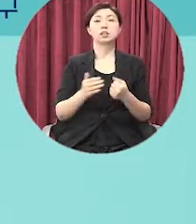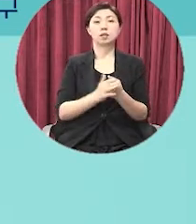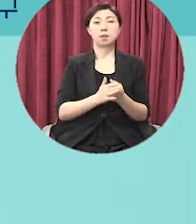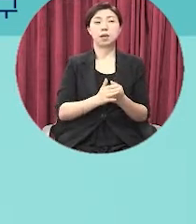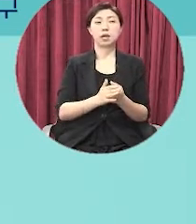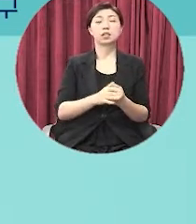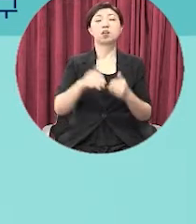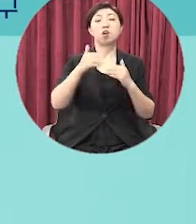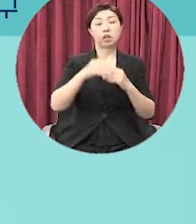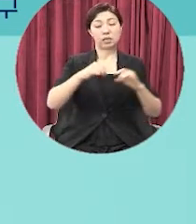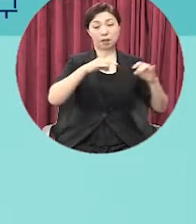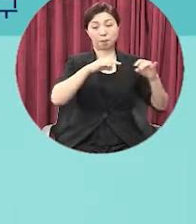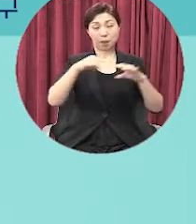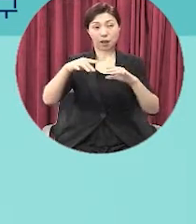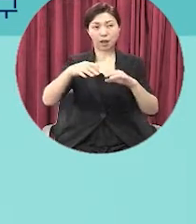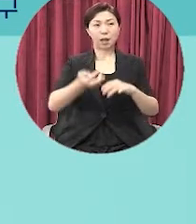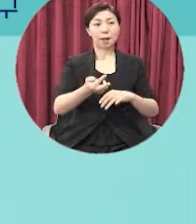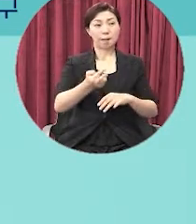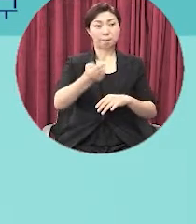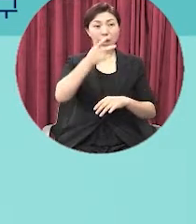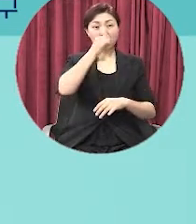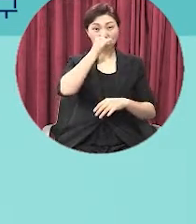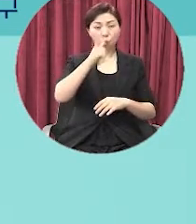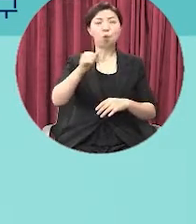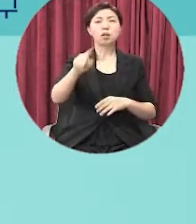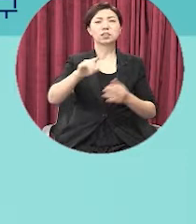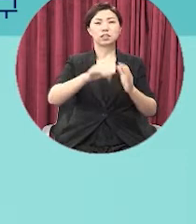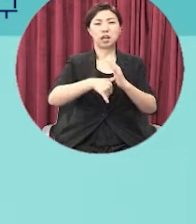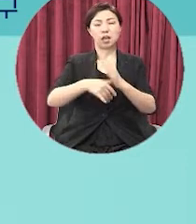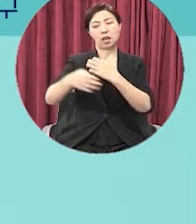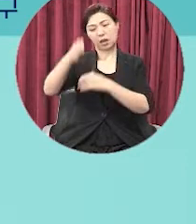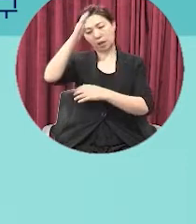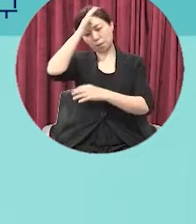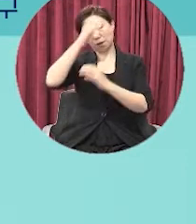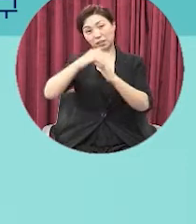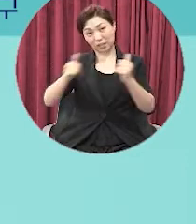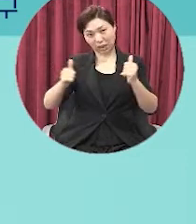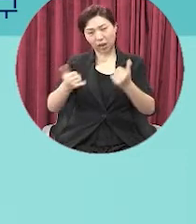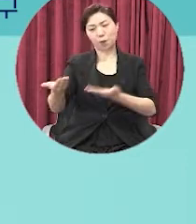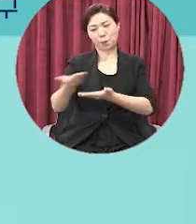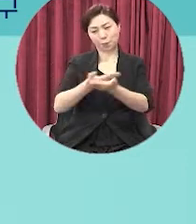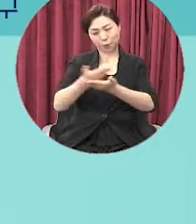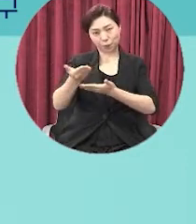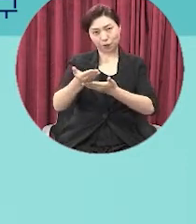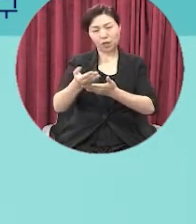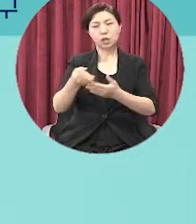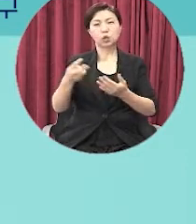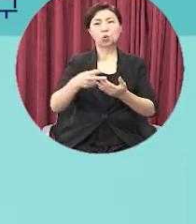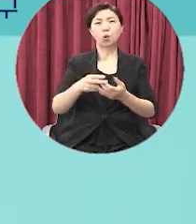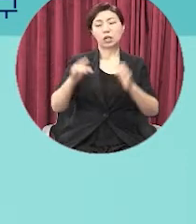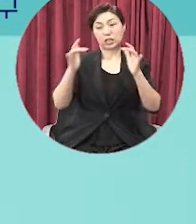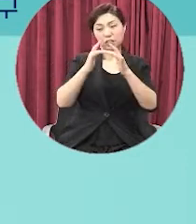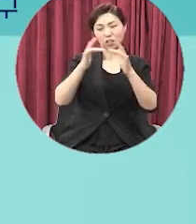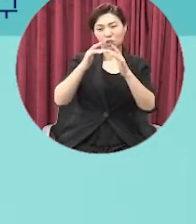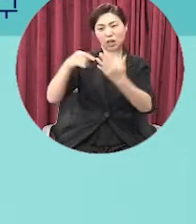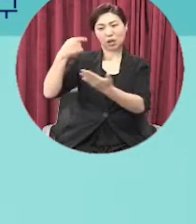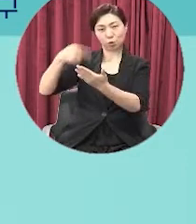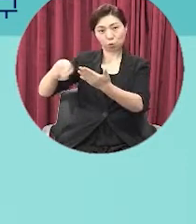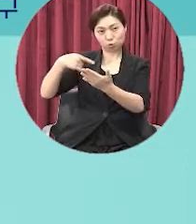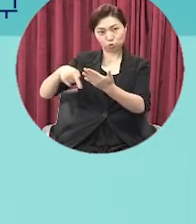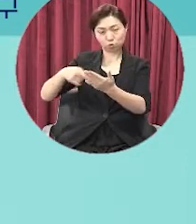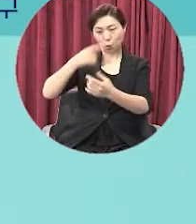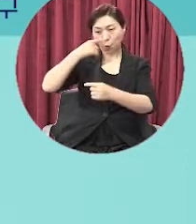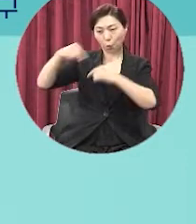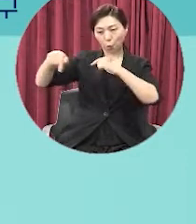보내는 부분이 되어 있고 그 때 환자와 의 상호 작용 모니터링 원격 거친 이렇게 필요하다는 응용해서 이렇게